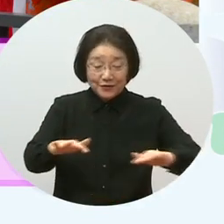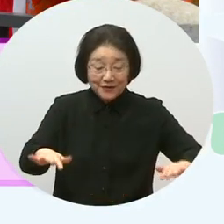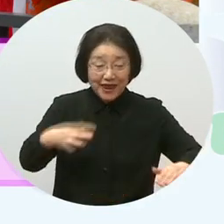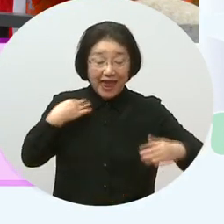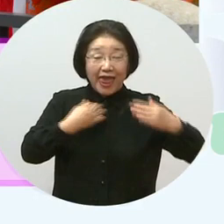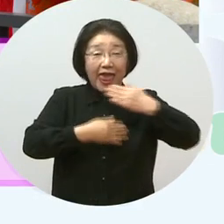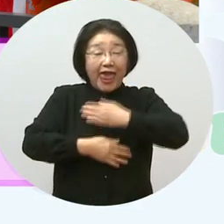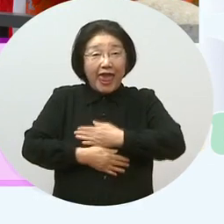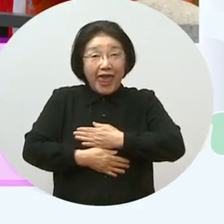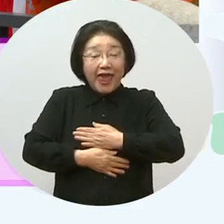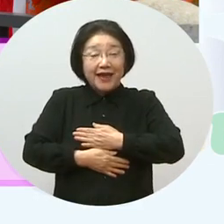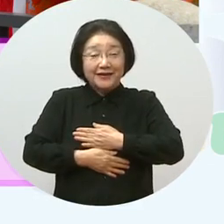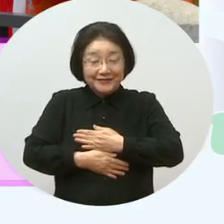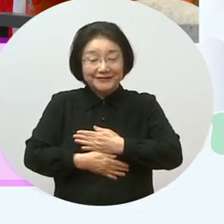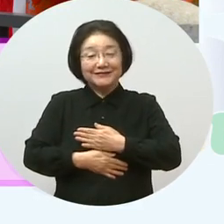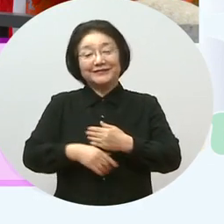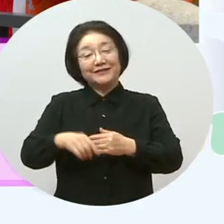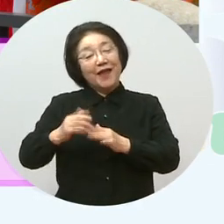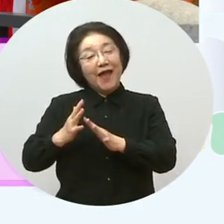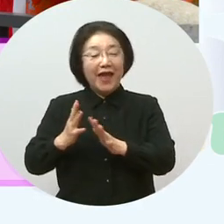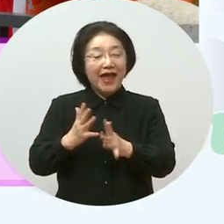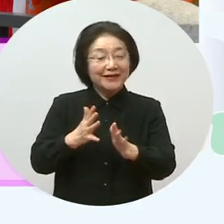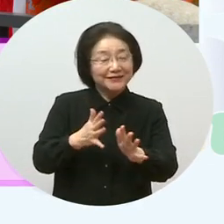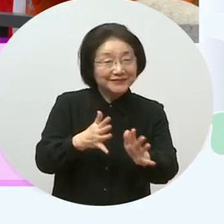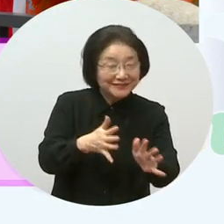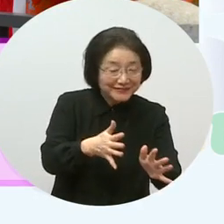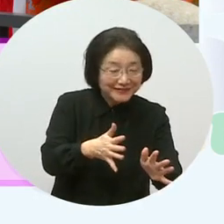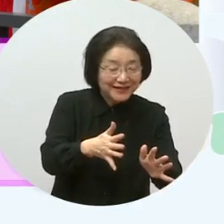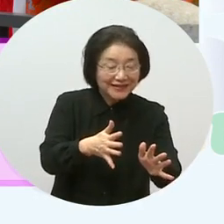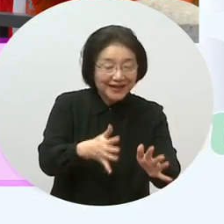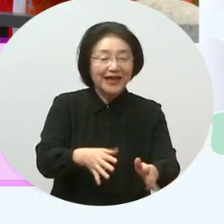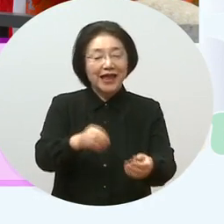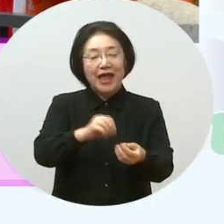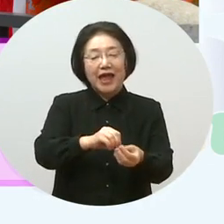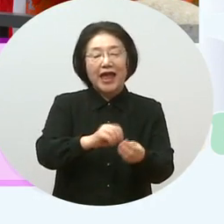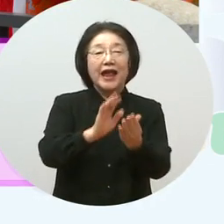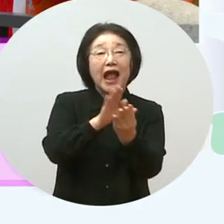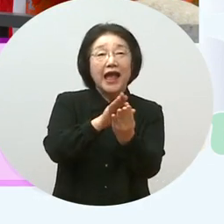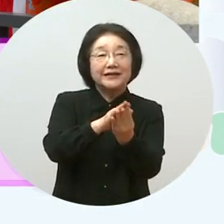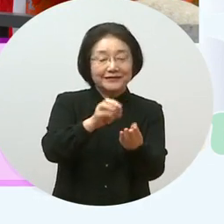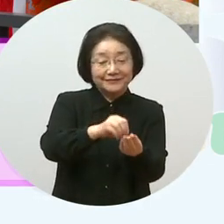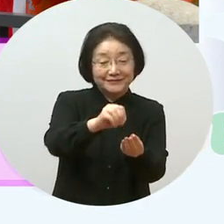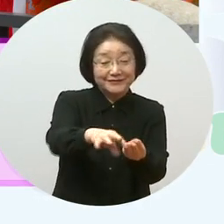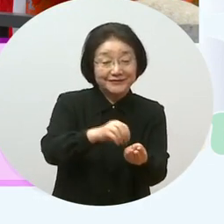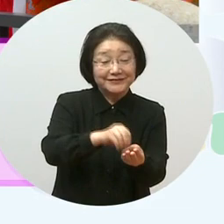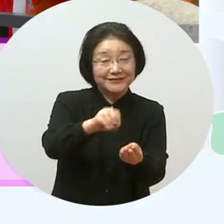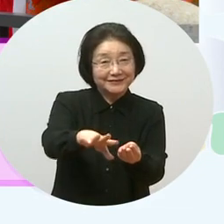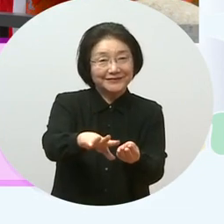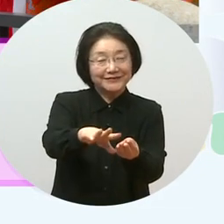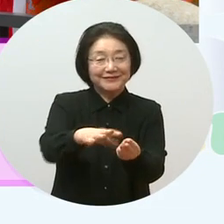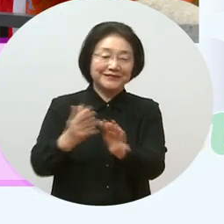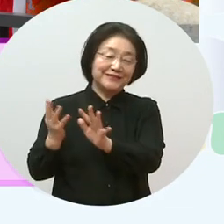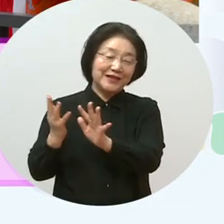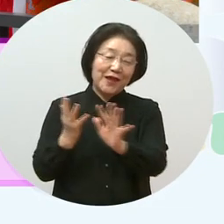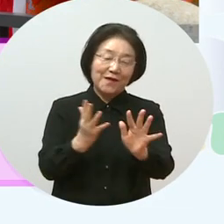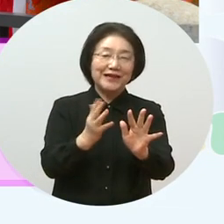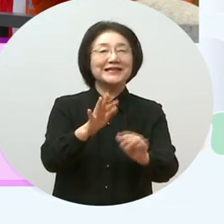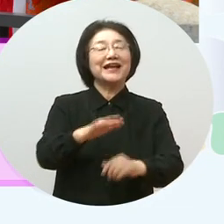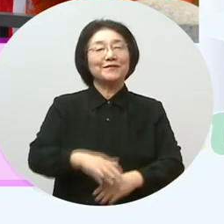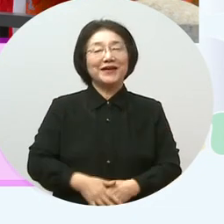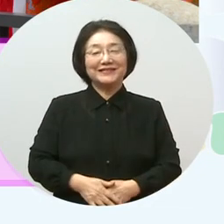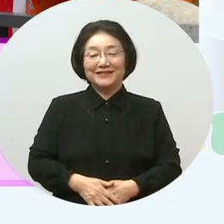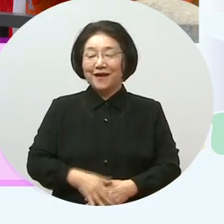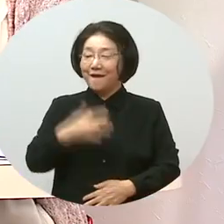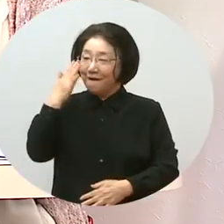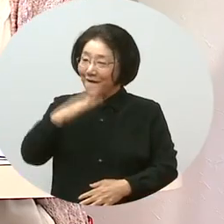神社から江ノ島北緑地広場までを歩き、稚貝の放流を行う稚児行列が行われます。 お稚児さん可愛いですよね。